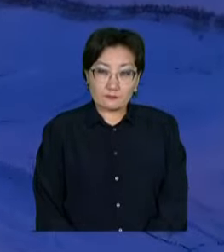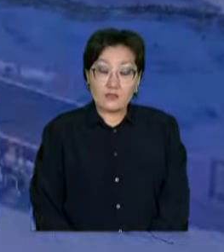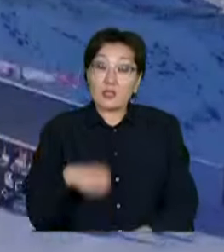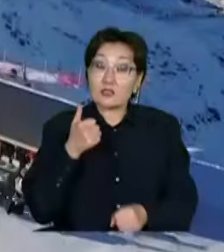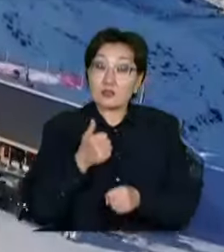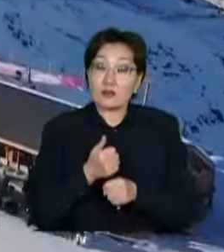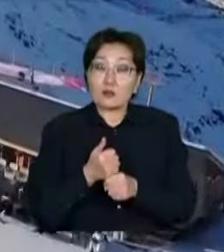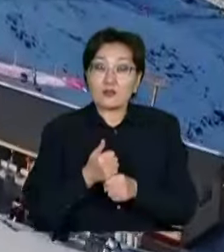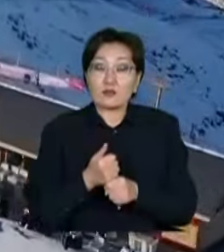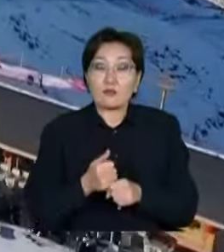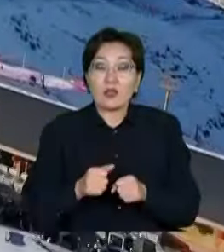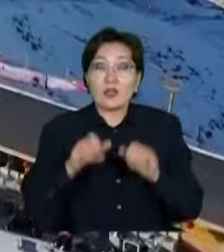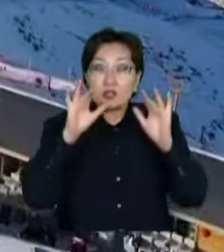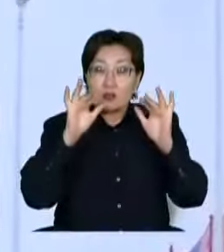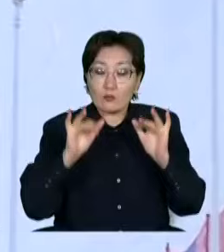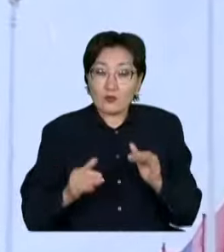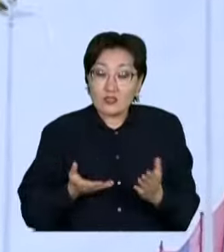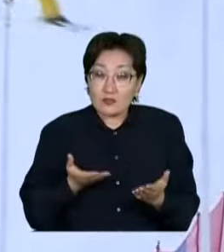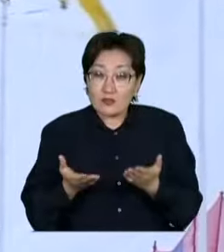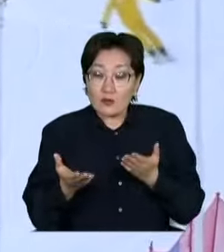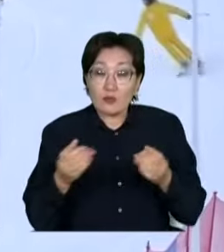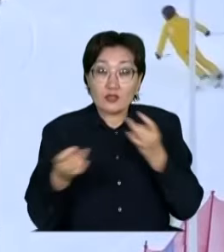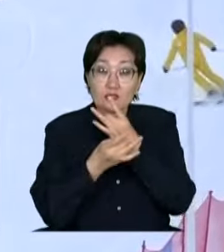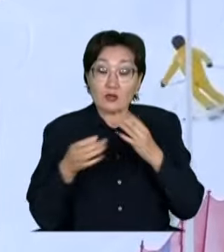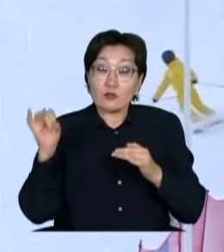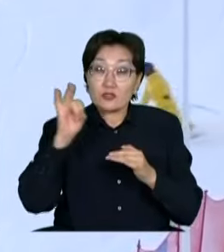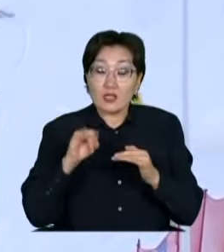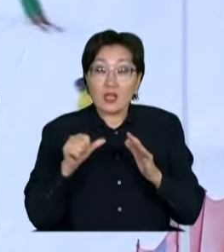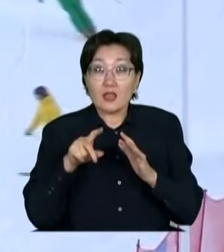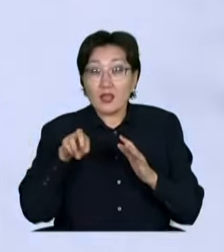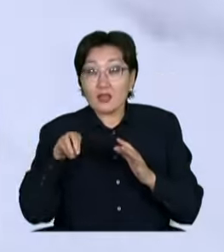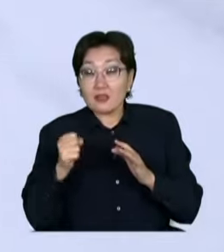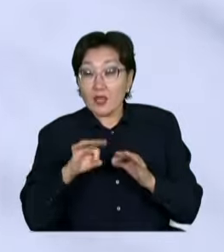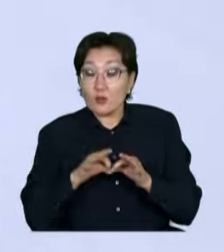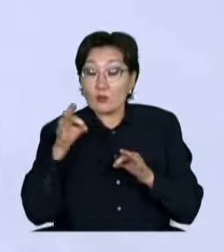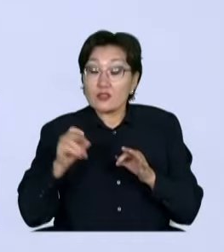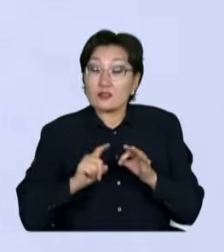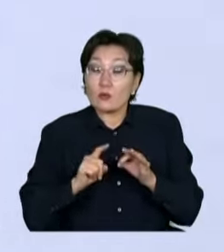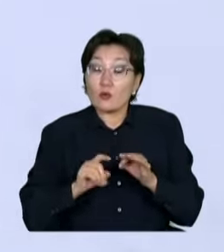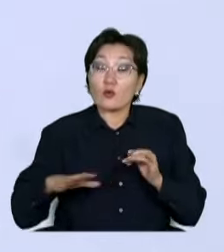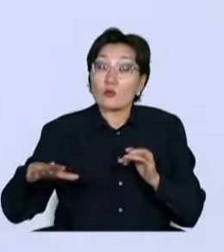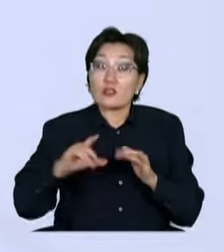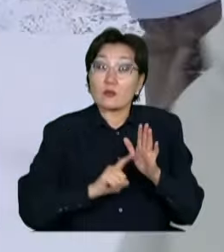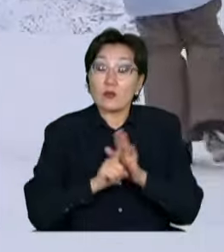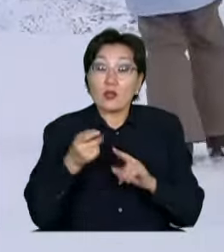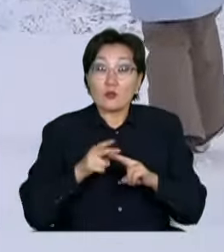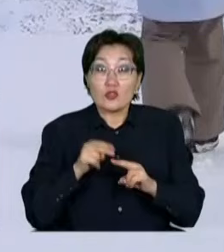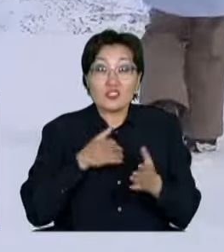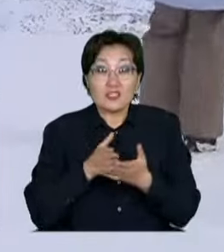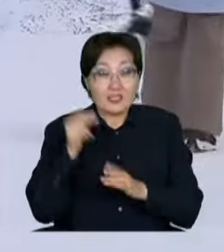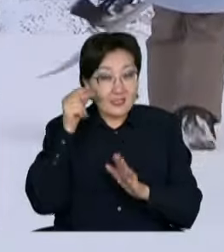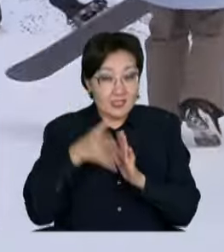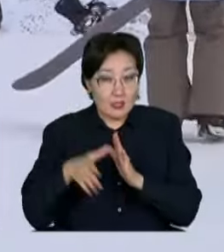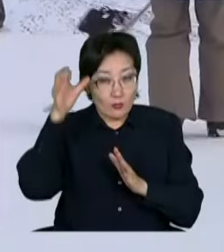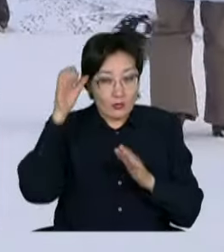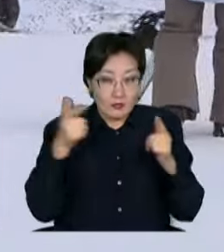Негізінен аяққа аққарда шаңғы байлап сырғанау мәдениетінің тарихы Алтай өңірінде жатыр. Бұл осы саланы зерттеген ғалымдардың мәліметі.